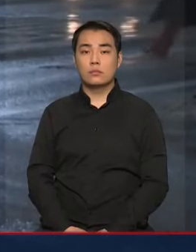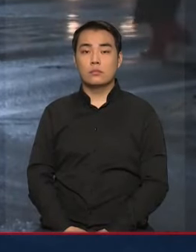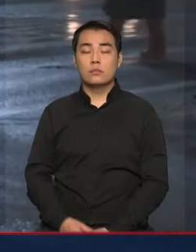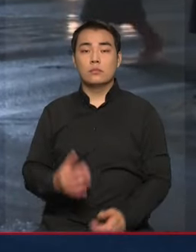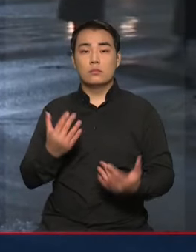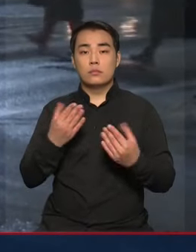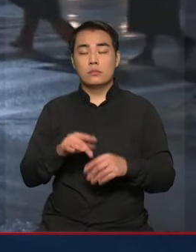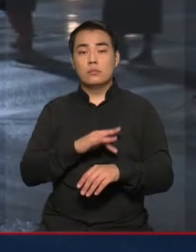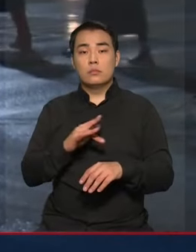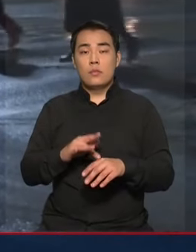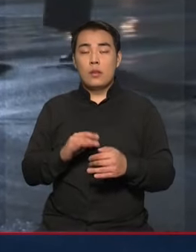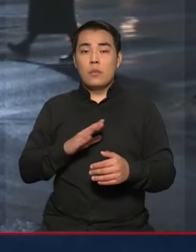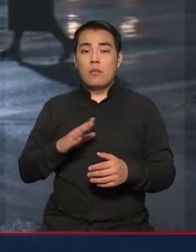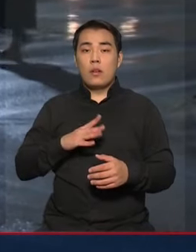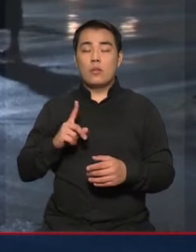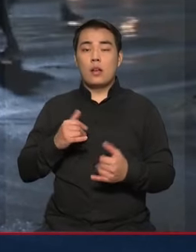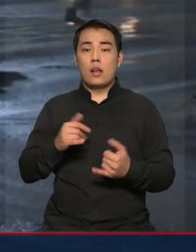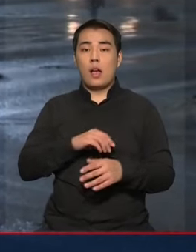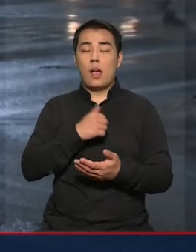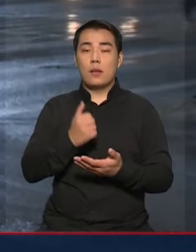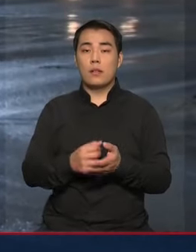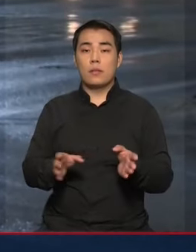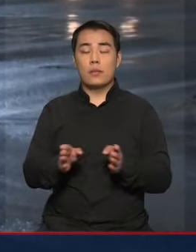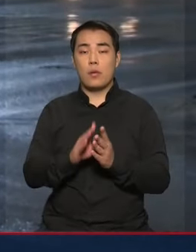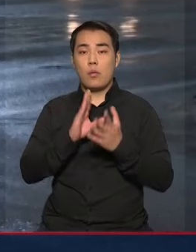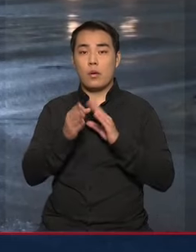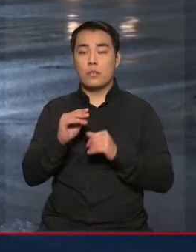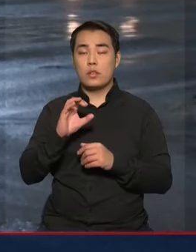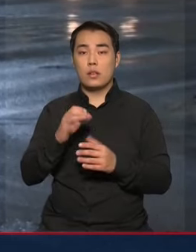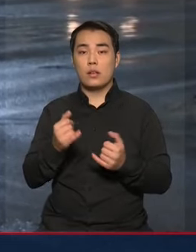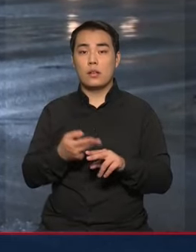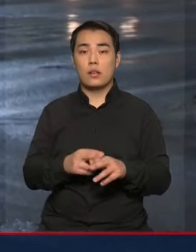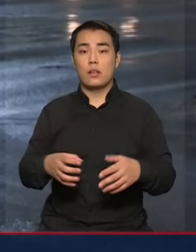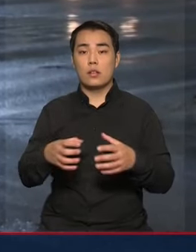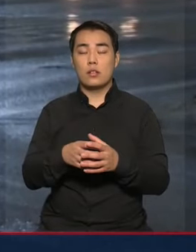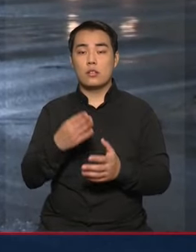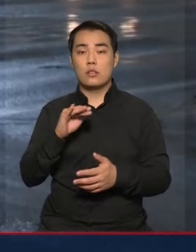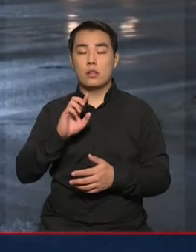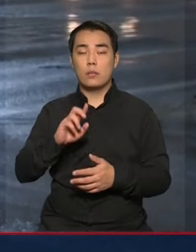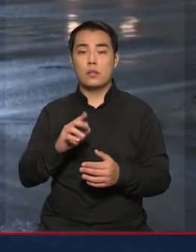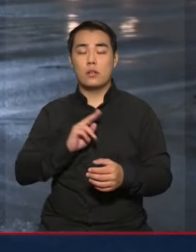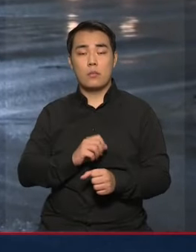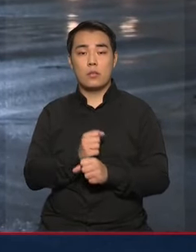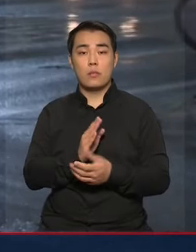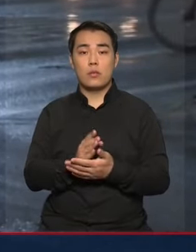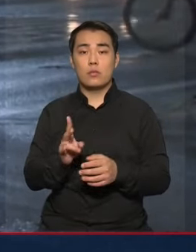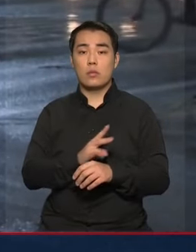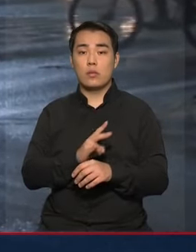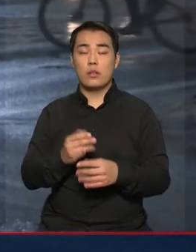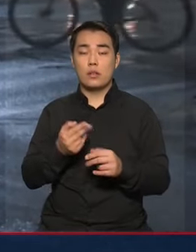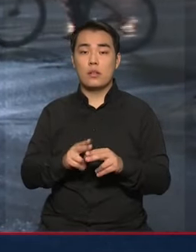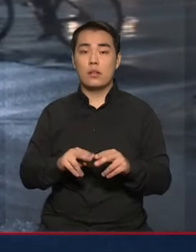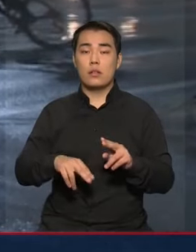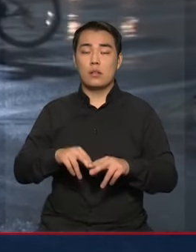Қазір қалада зілзалаға байланысты қала әкімдігі мен төтенше жағдайлар департаменті мамандарынан құралған жедел штаб жұмыс істеп жатыр. Бұл штаб түнде шұғыл түрде